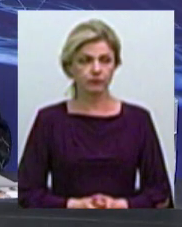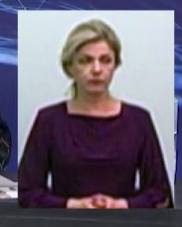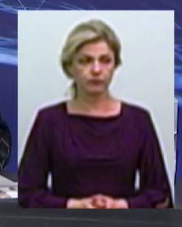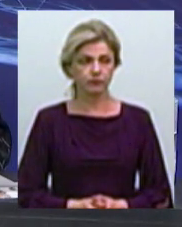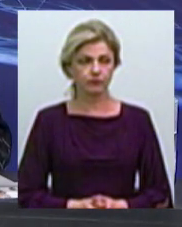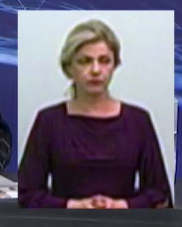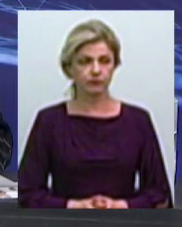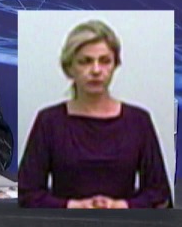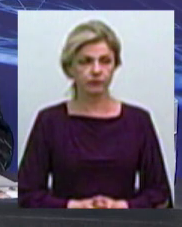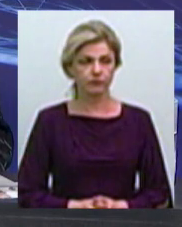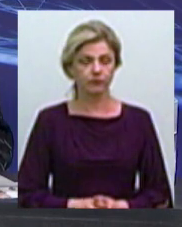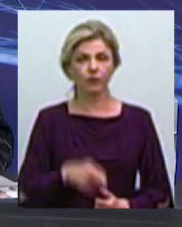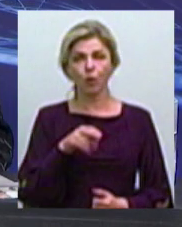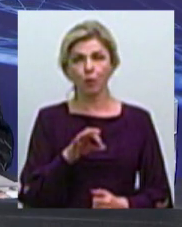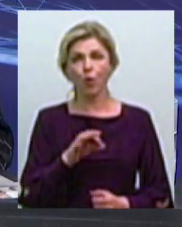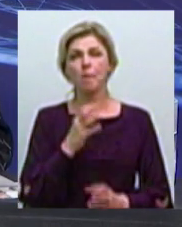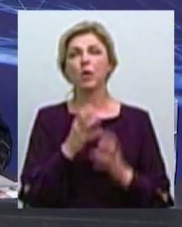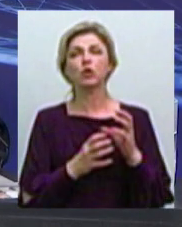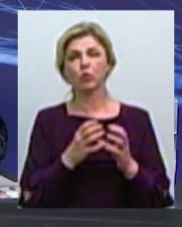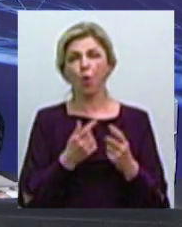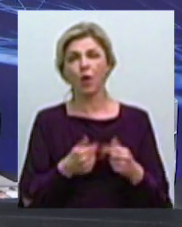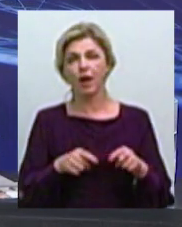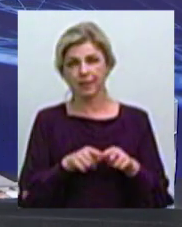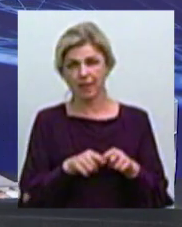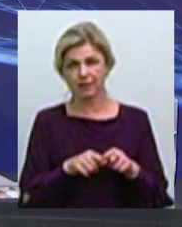по заявке Международной организации по миграции,